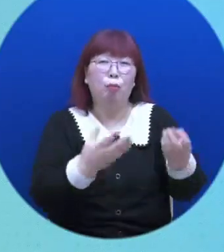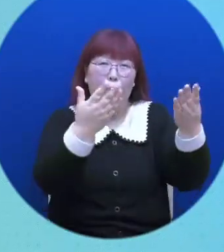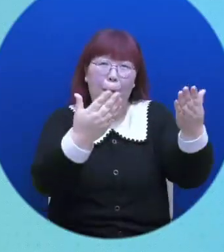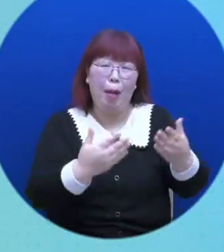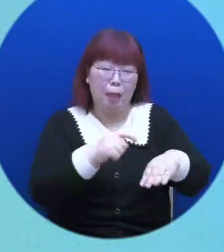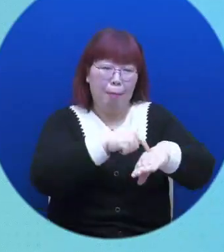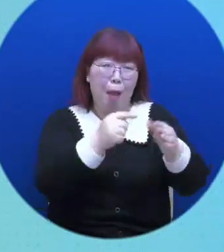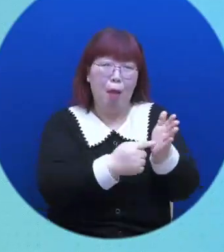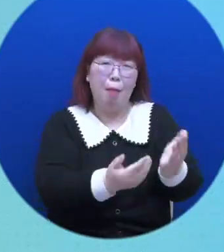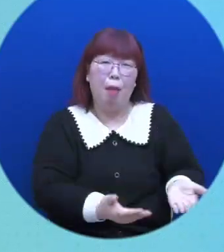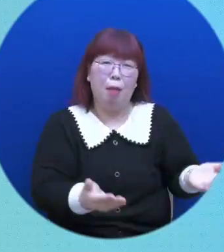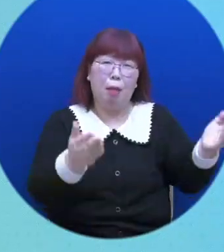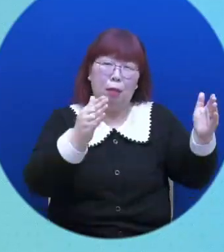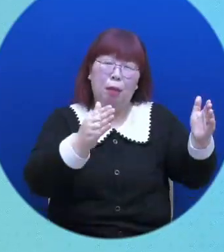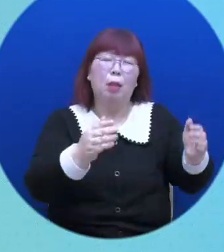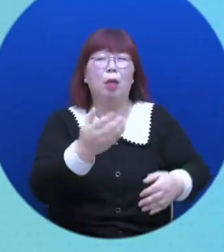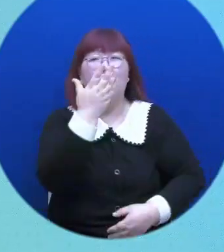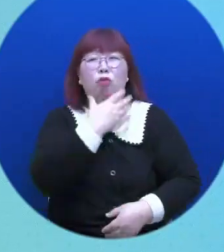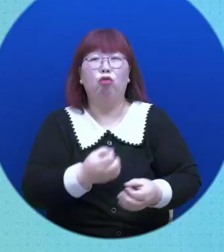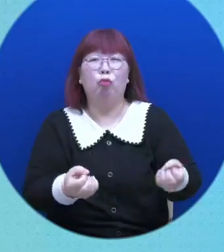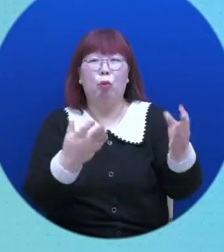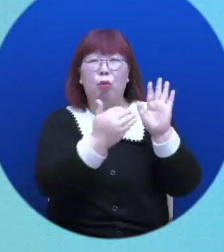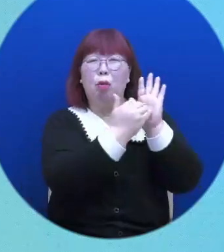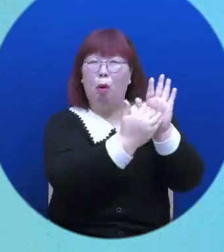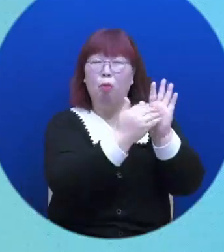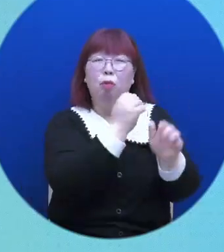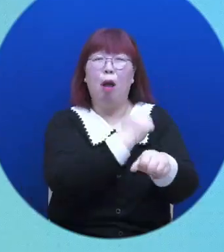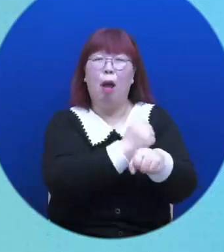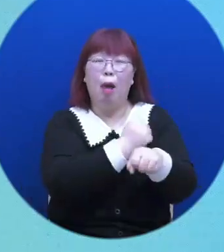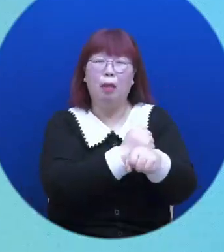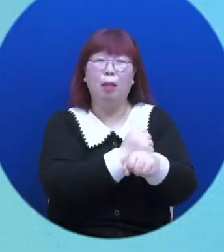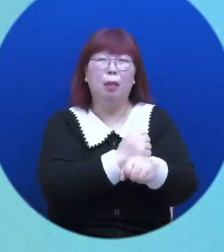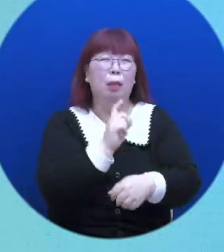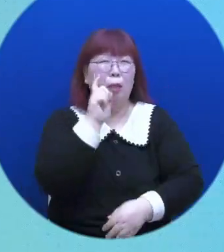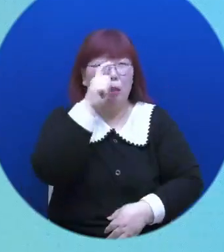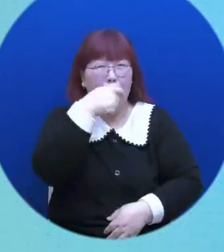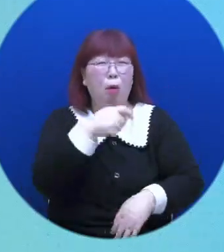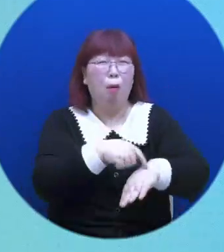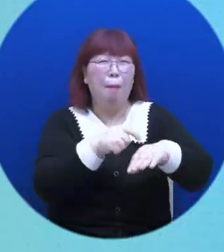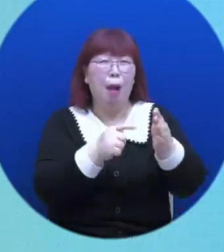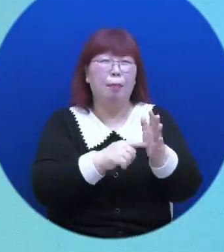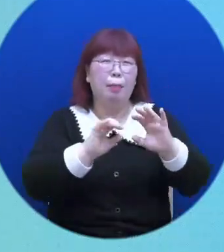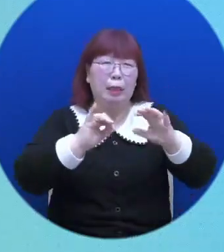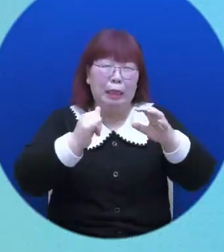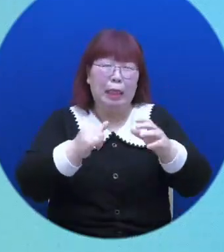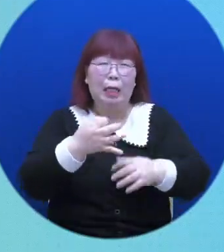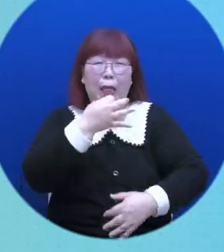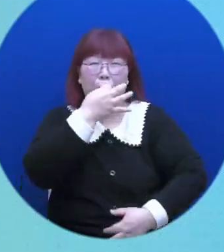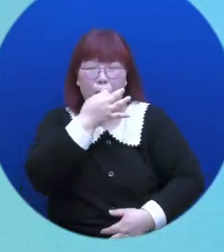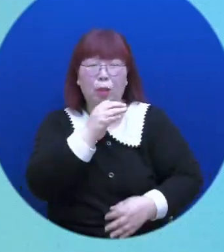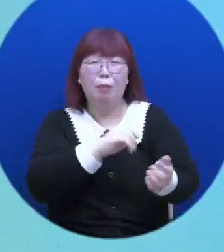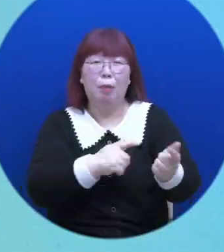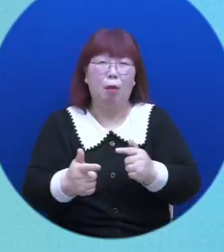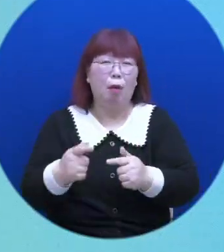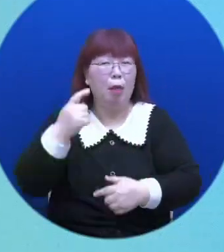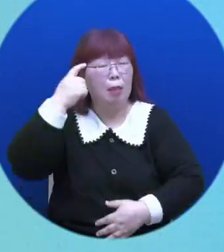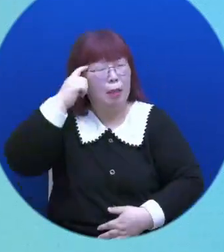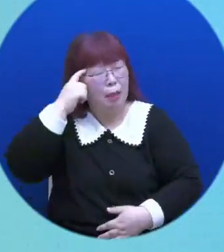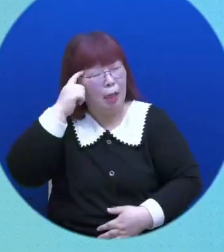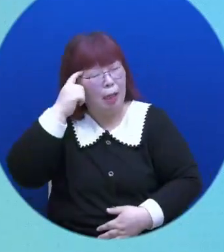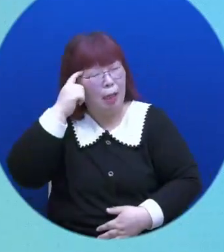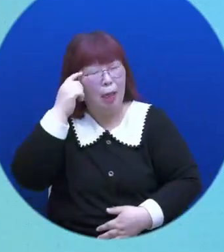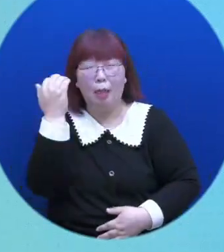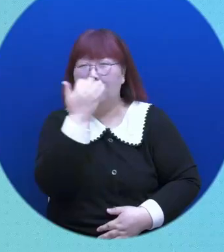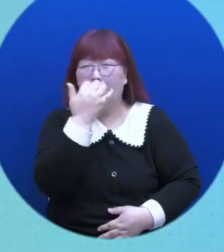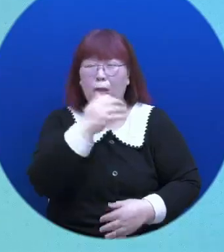그 축복을 거부하고 축복을 받지 못하게 하는 세상적 탐욕이나 세상적 음란이나